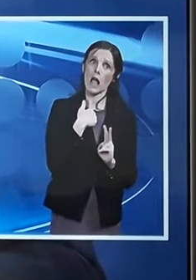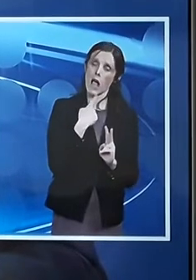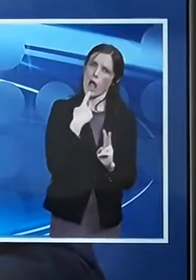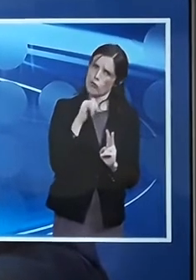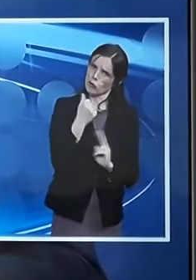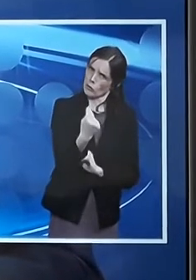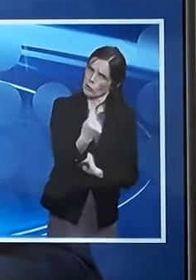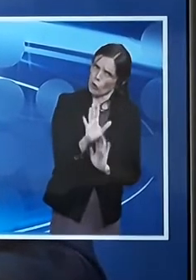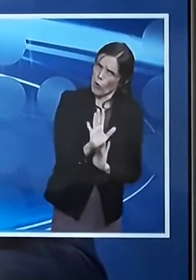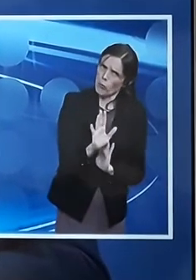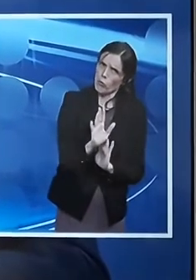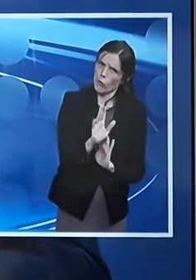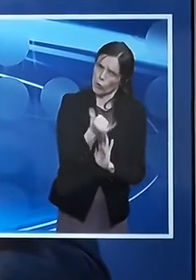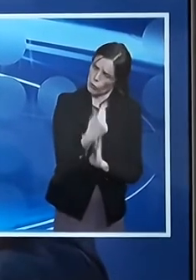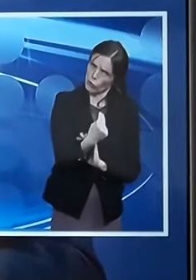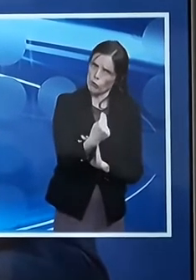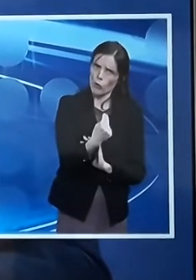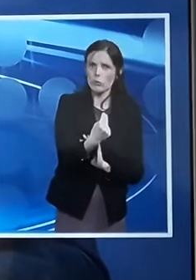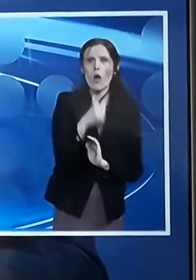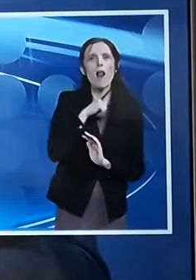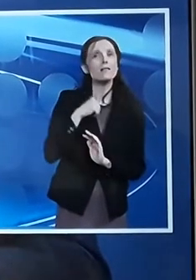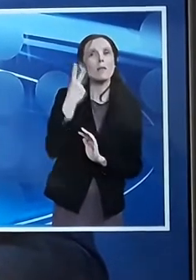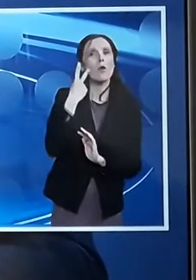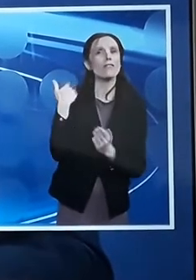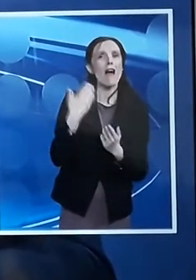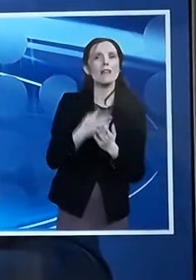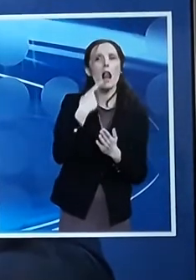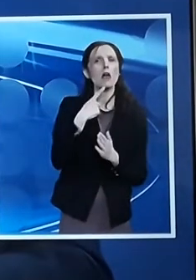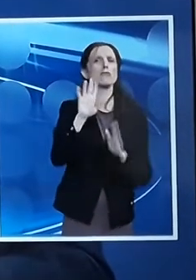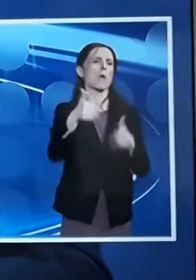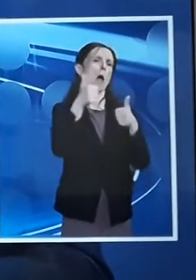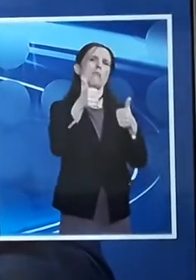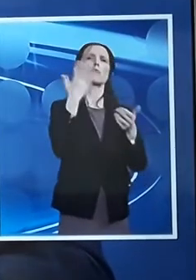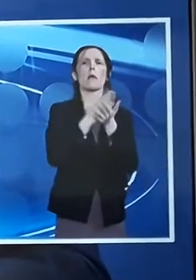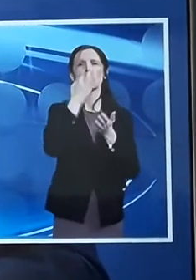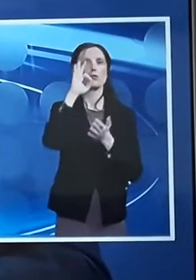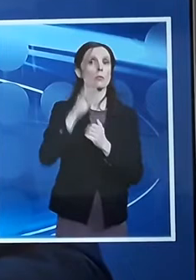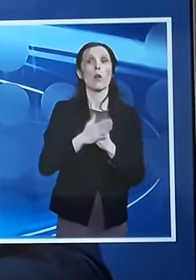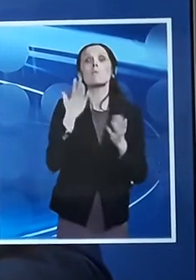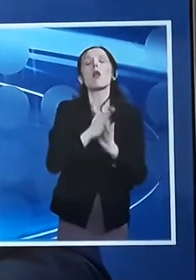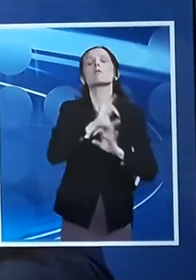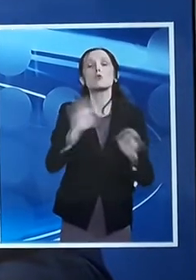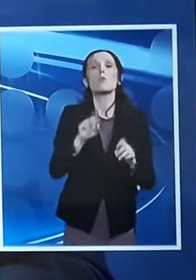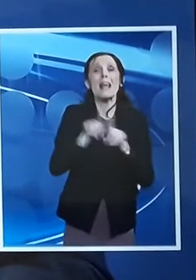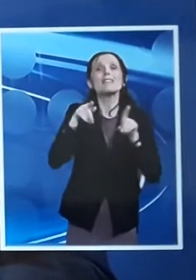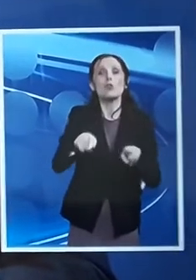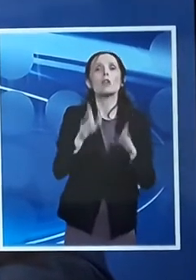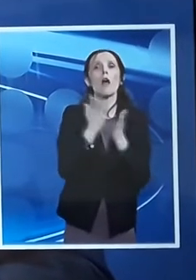pouzdan znak, jer je tek dva dana. Mislim, bilo bi idealno da se tako nastavi. S druge strane,